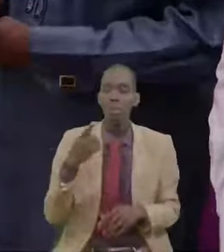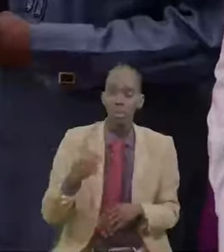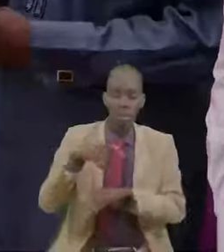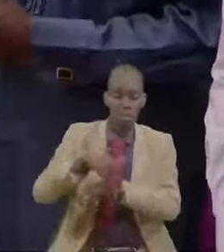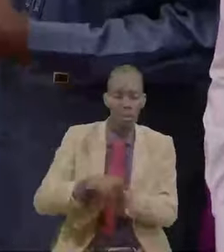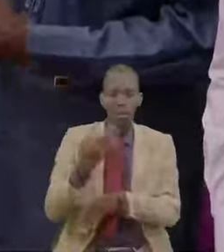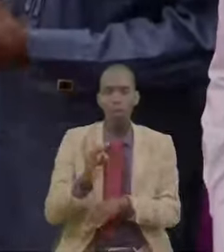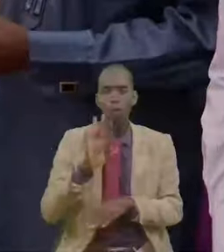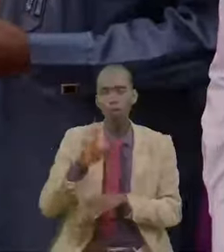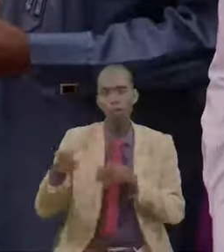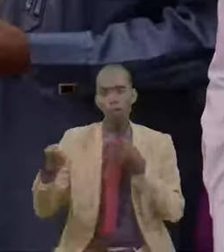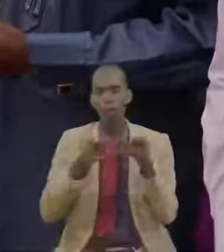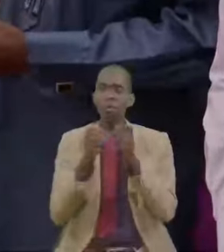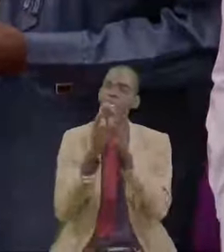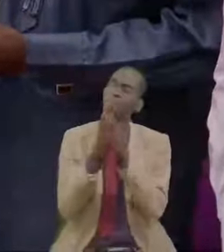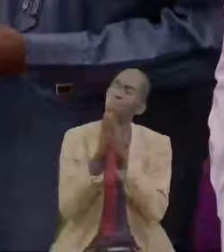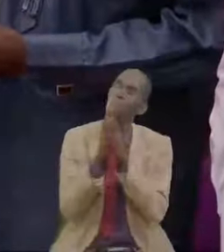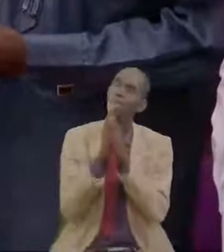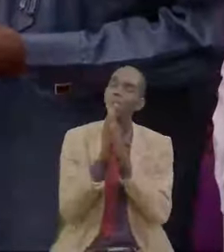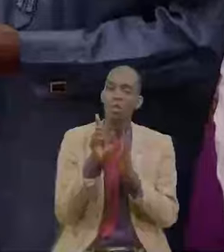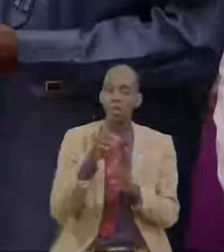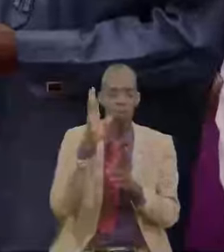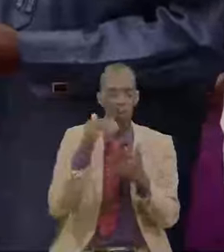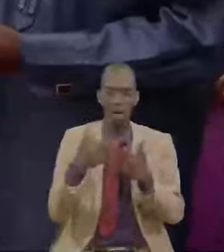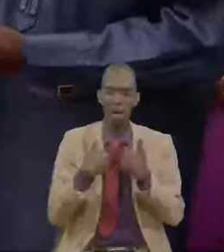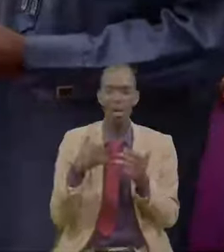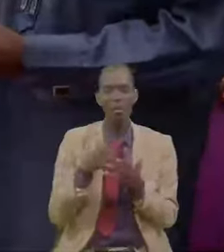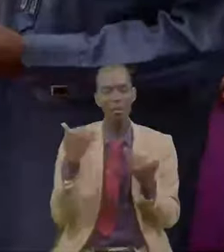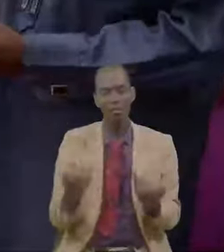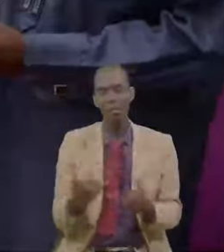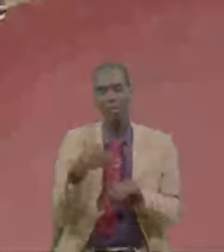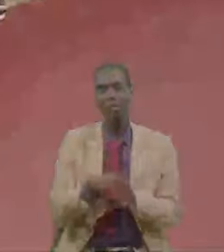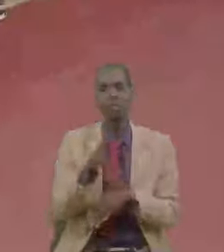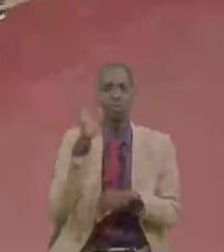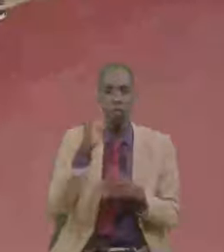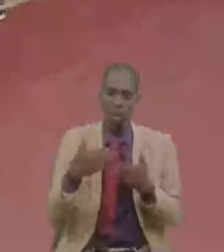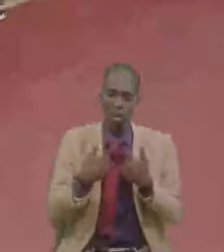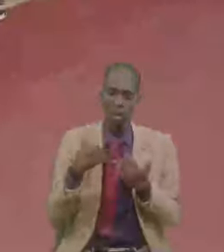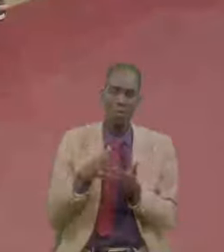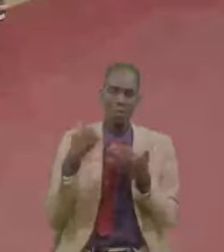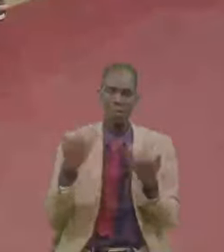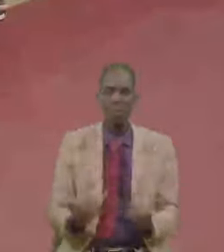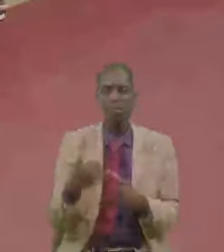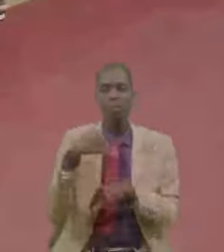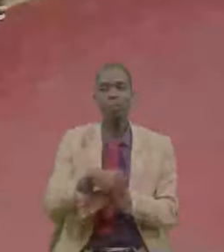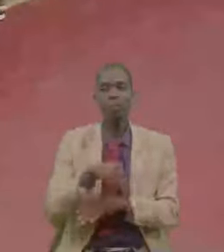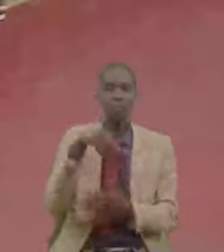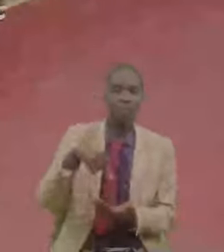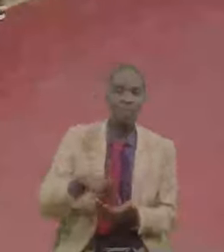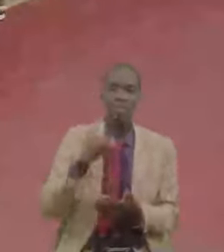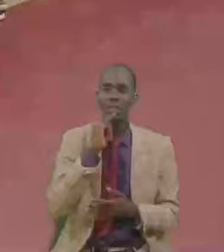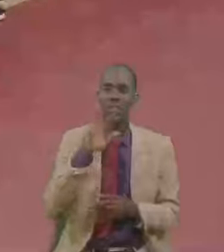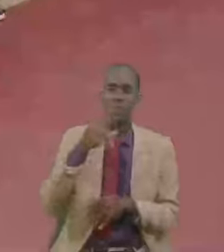votre domination. Parlez au Seigneur. Vous l'avez ce soir. Vous l'avez ce soir. Vous l'avez ce soir. Voici le